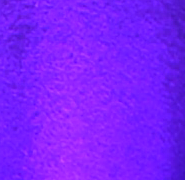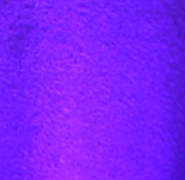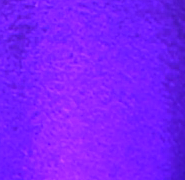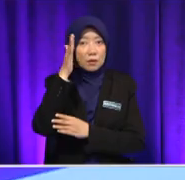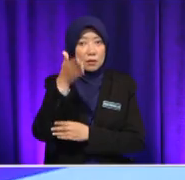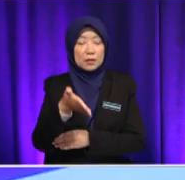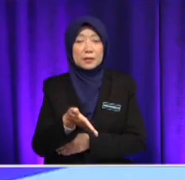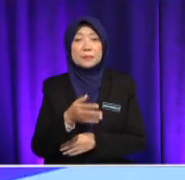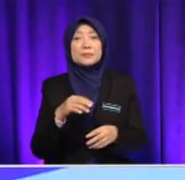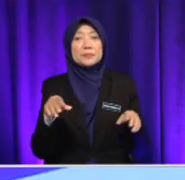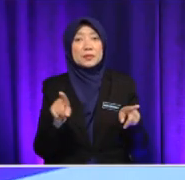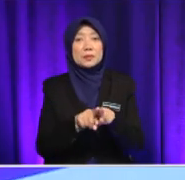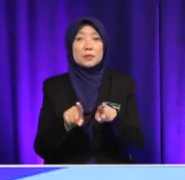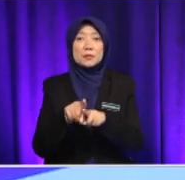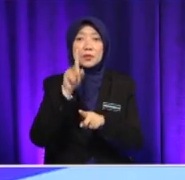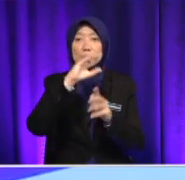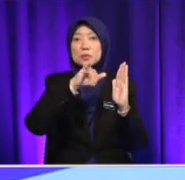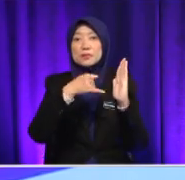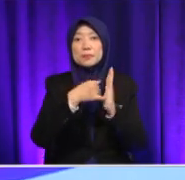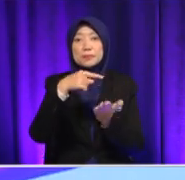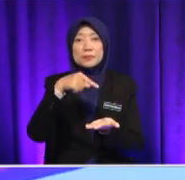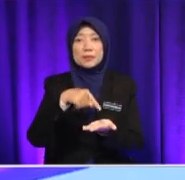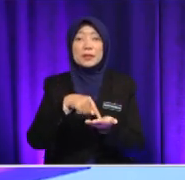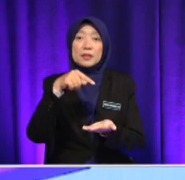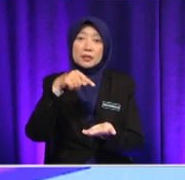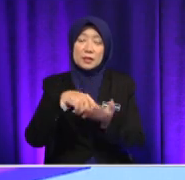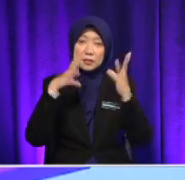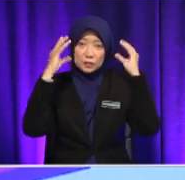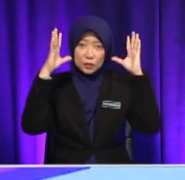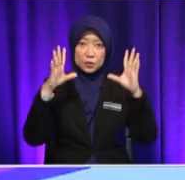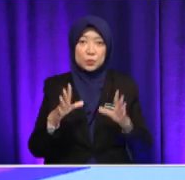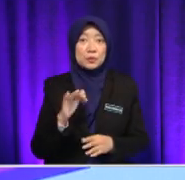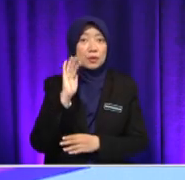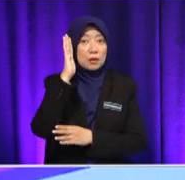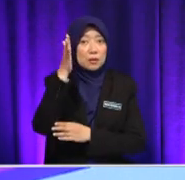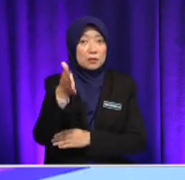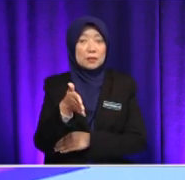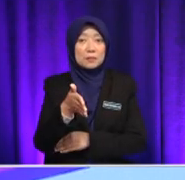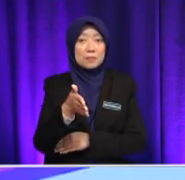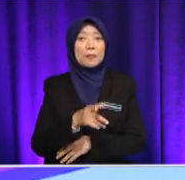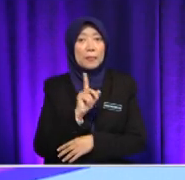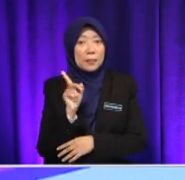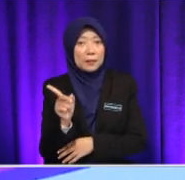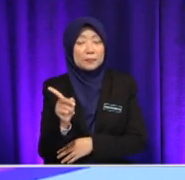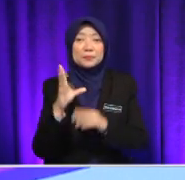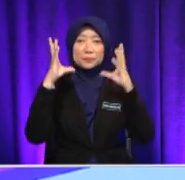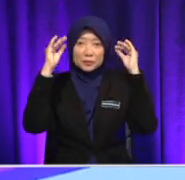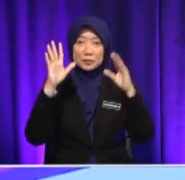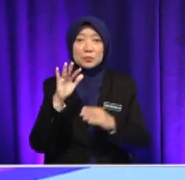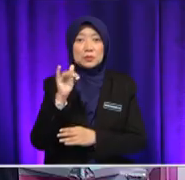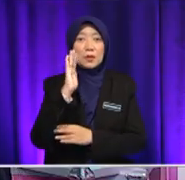selamat satu jam ini Baiklah Inilah dia guru yang sebenarnya Dilah yang mengajak betul bukan saya